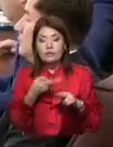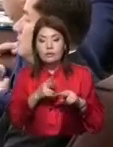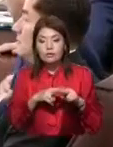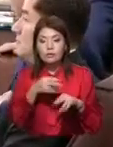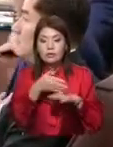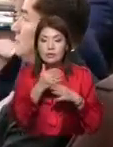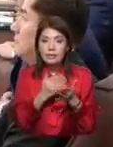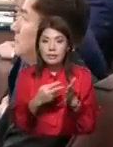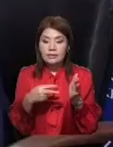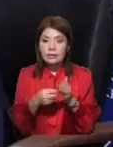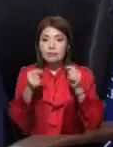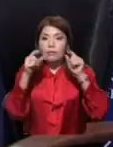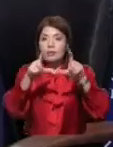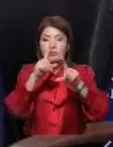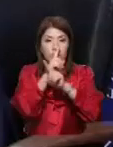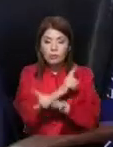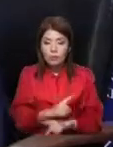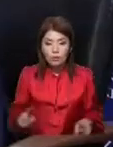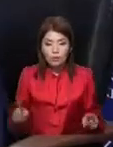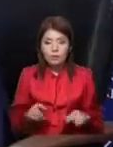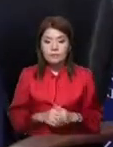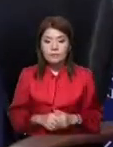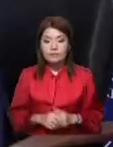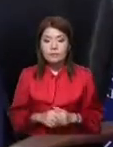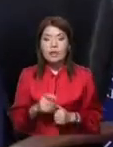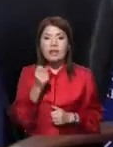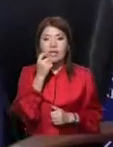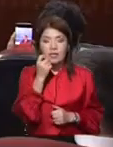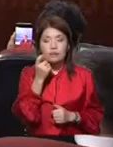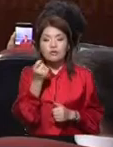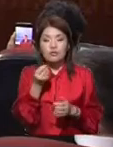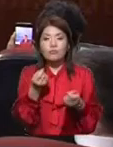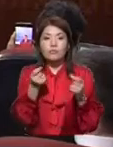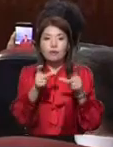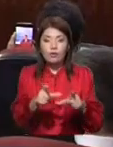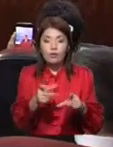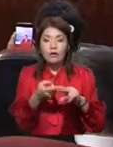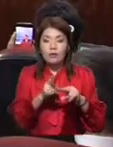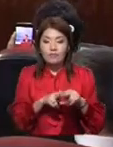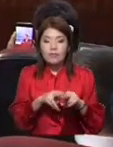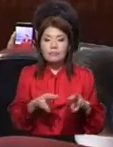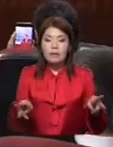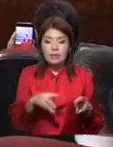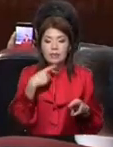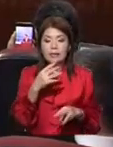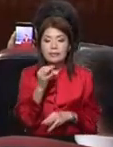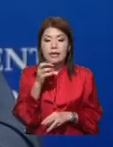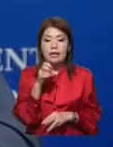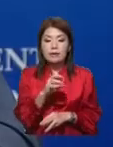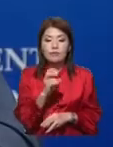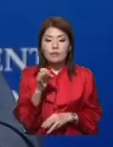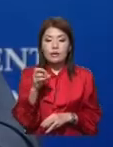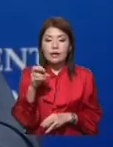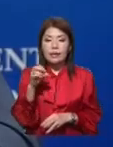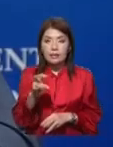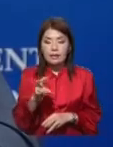хлеб подниматься не будет. Чего не скажешь о яйцах. Их стоимость вызывает беспокойство у вице-премьера Серика Жумангарина.